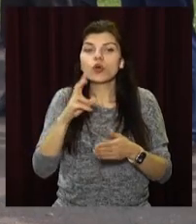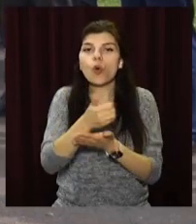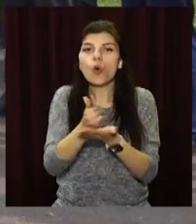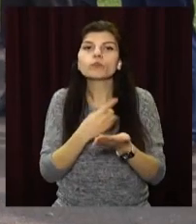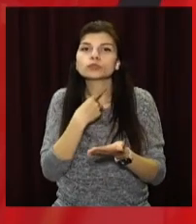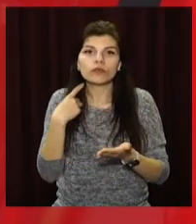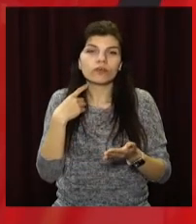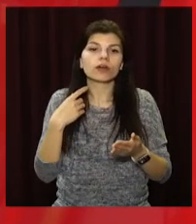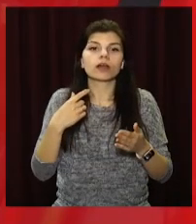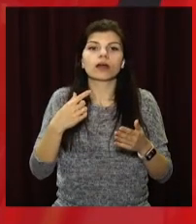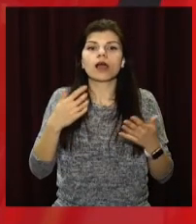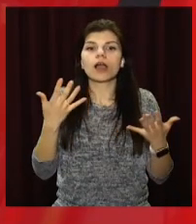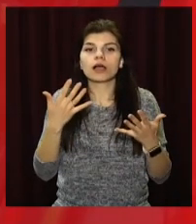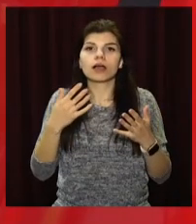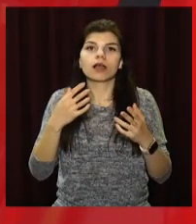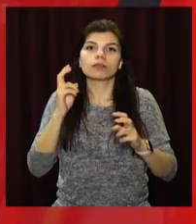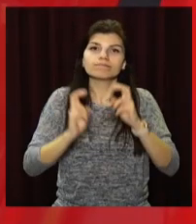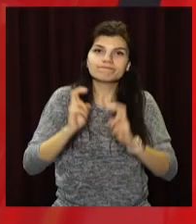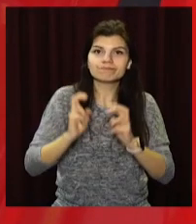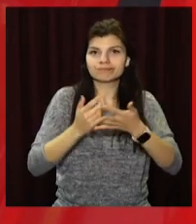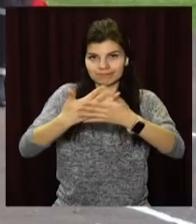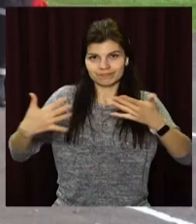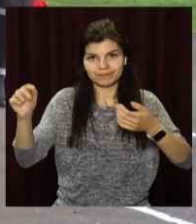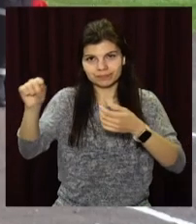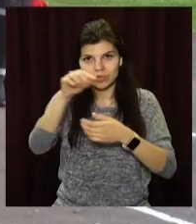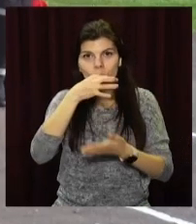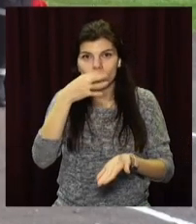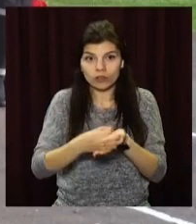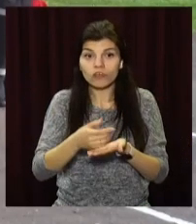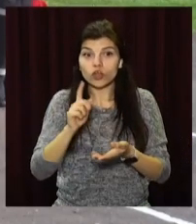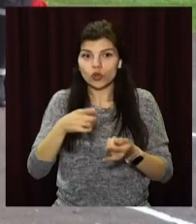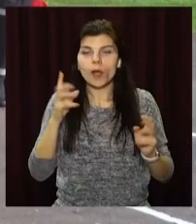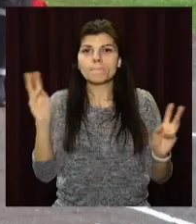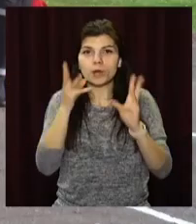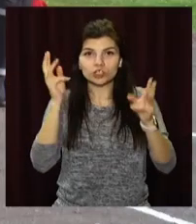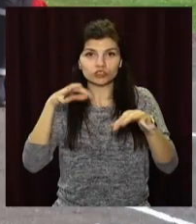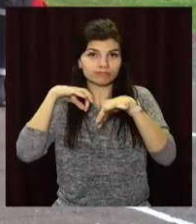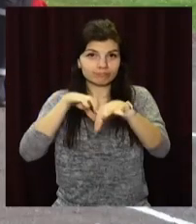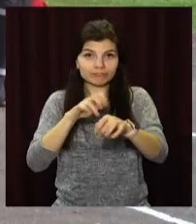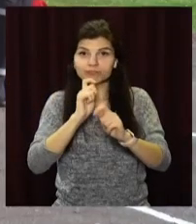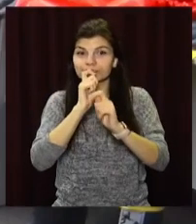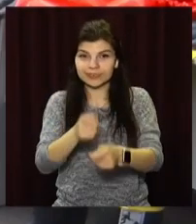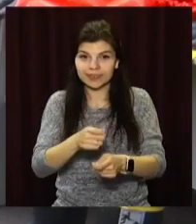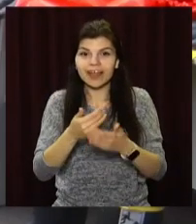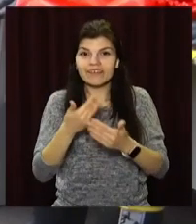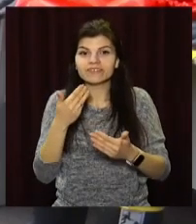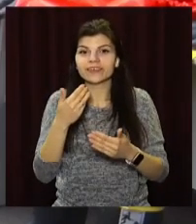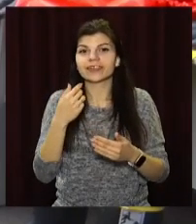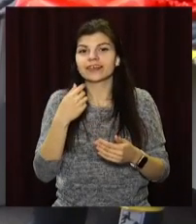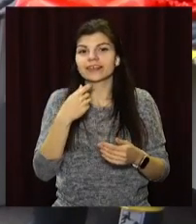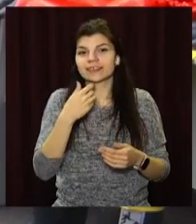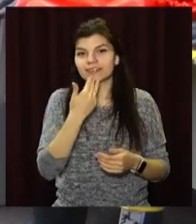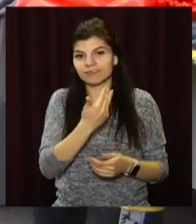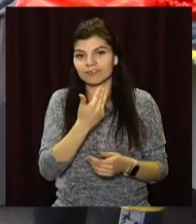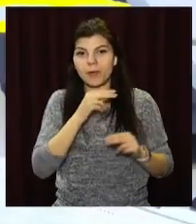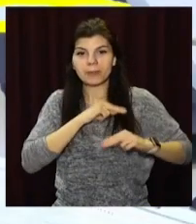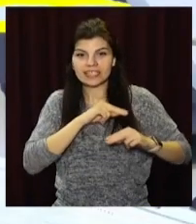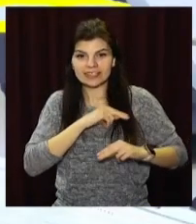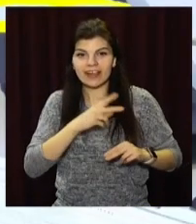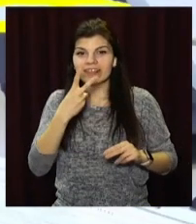обслуговує промислові підприємства Кам'янського. Зокрема, новеньку пожежну машину та екіпіровку отримали від власного керівництва